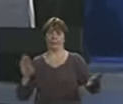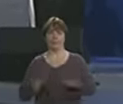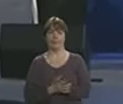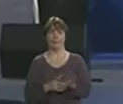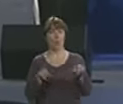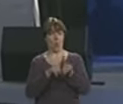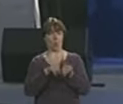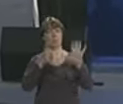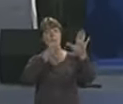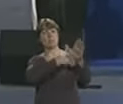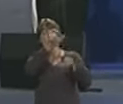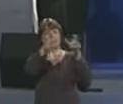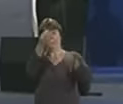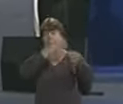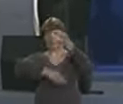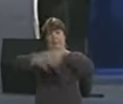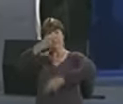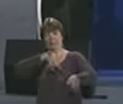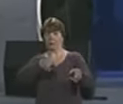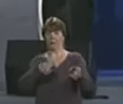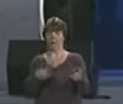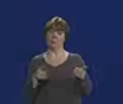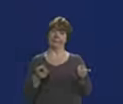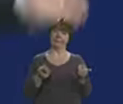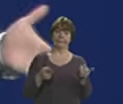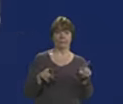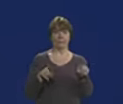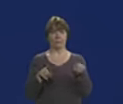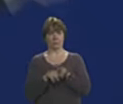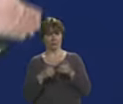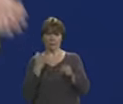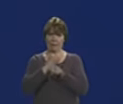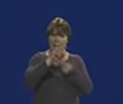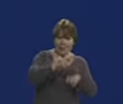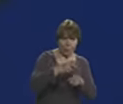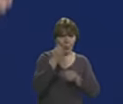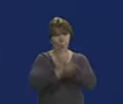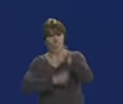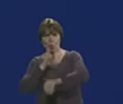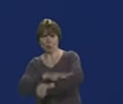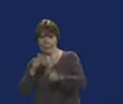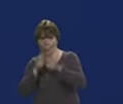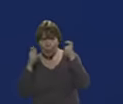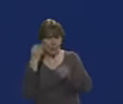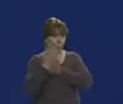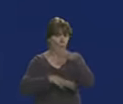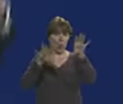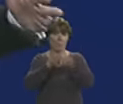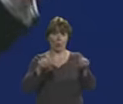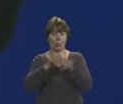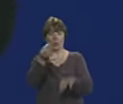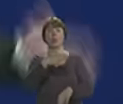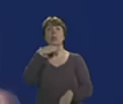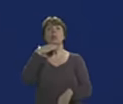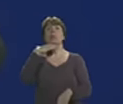Ils nous ont dit, nous sommes des agriculteurs, des chefs d'entreprise, des producteurs. On en a plus qu'assez qu'on